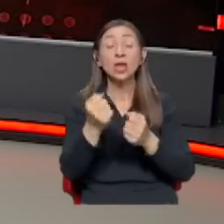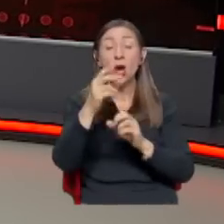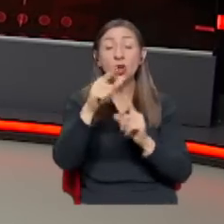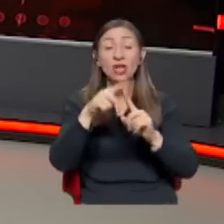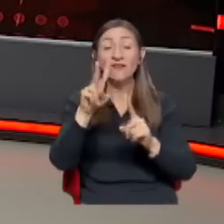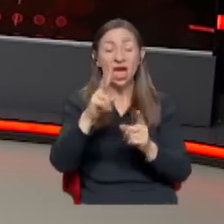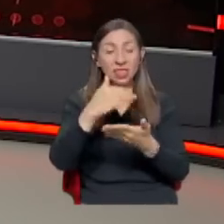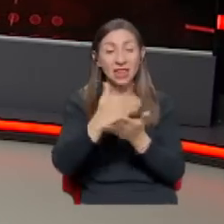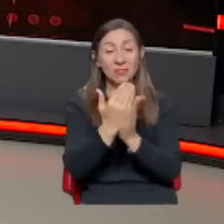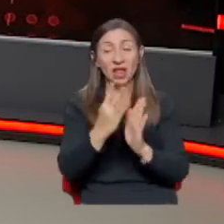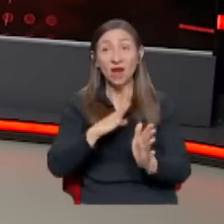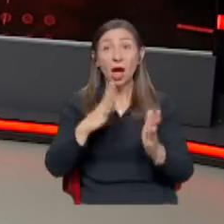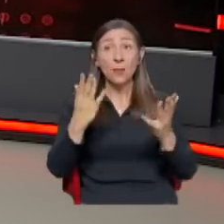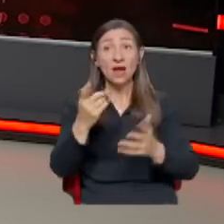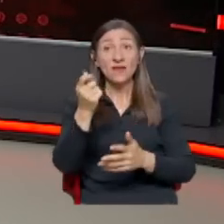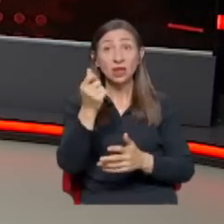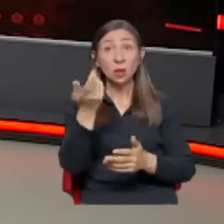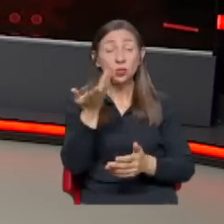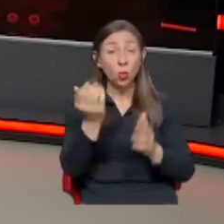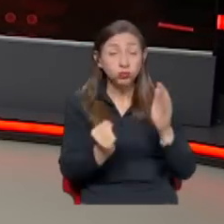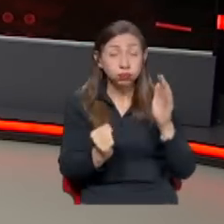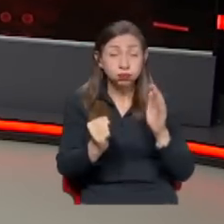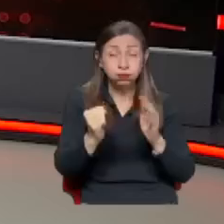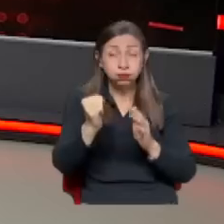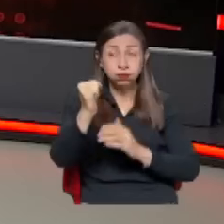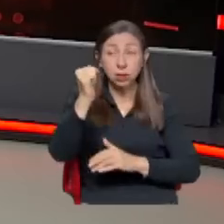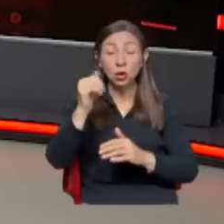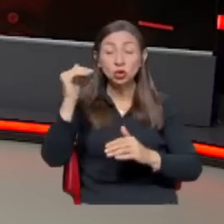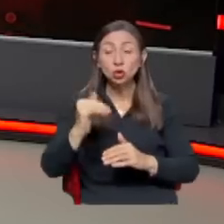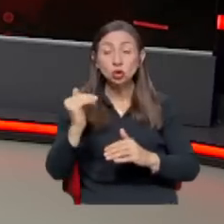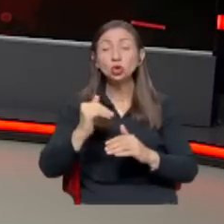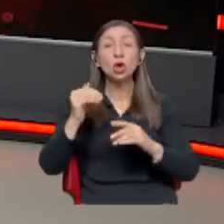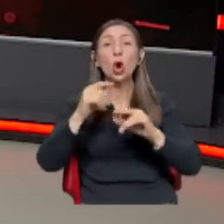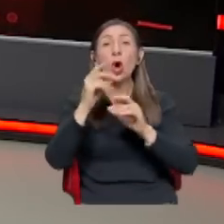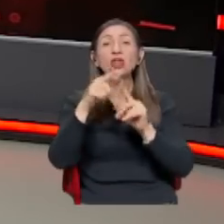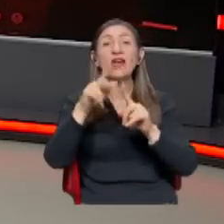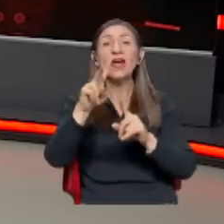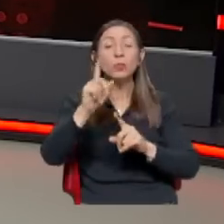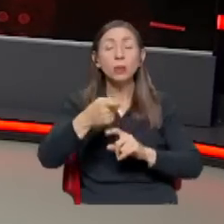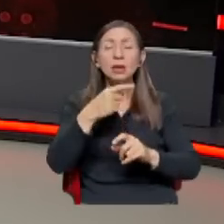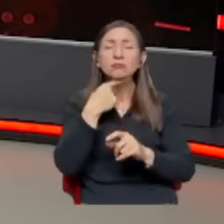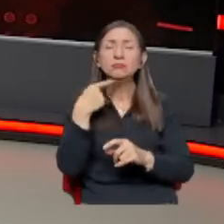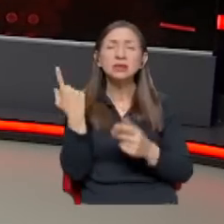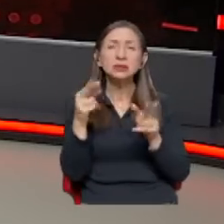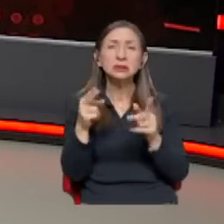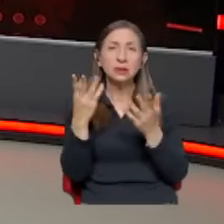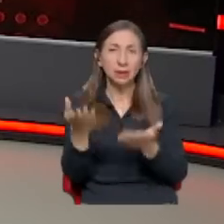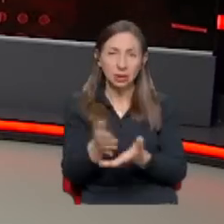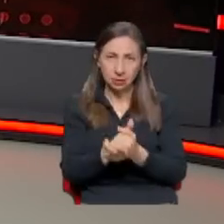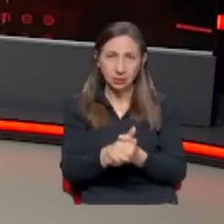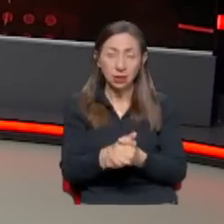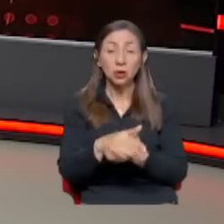ÖTV dilimleri var. Ancak fiyatlar o kadar yükseldi ki düşük ÖTV'li araba bulabilmek imkansız hale